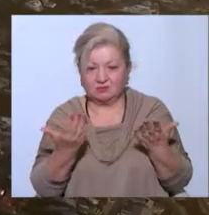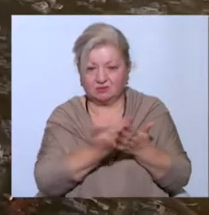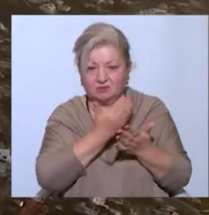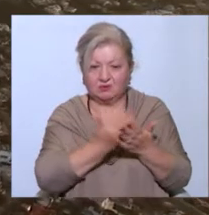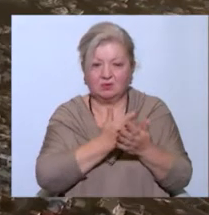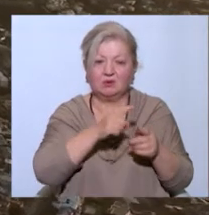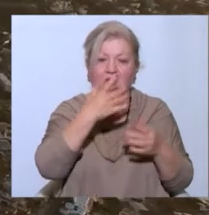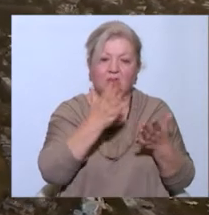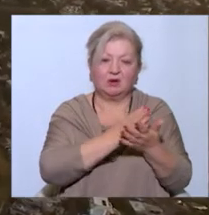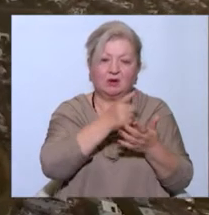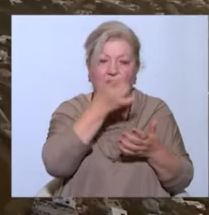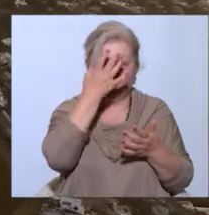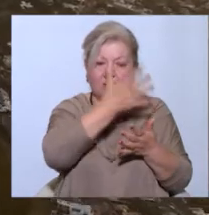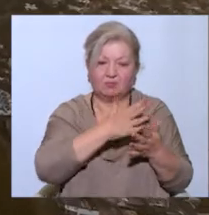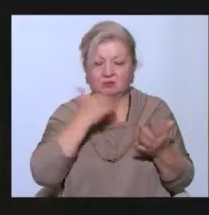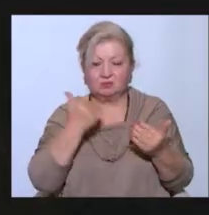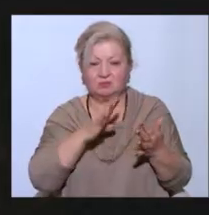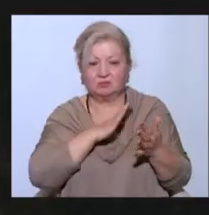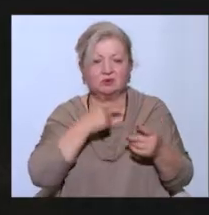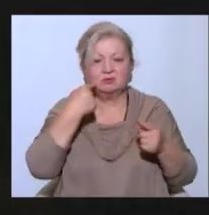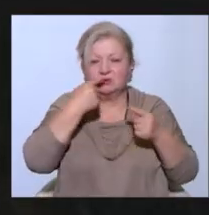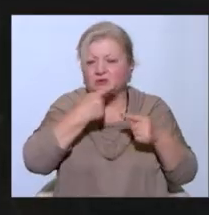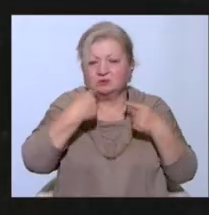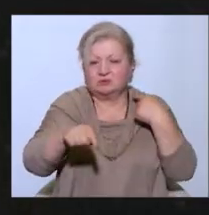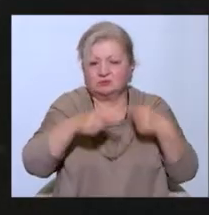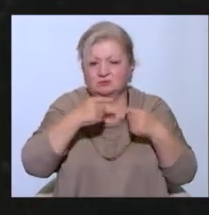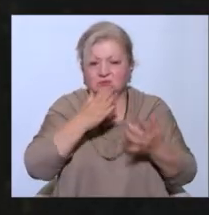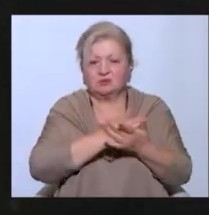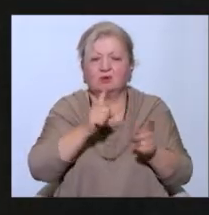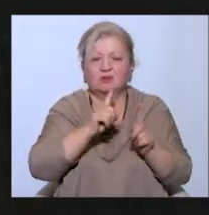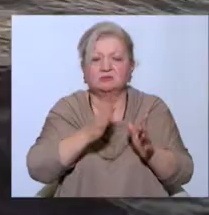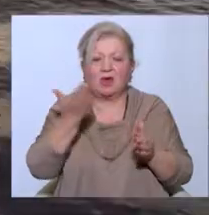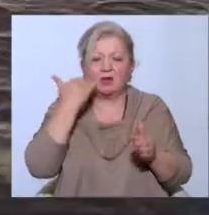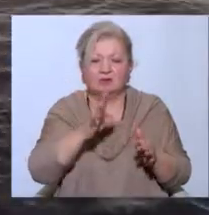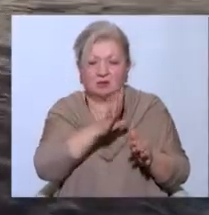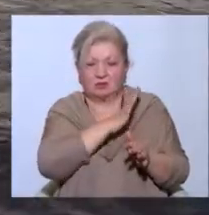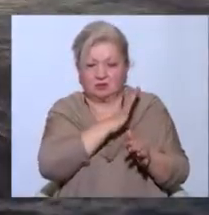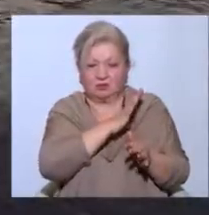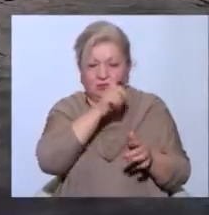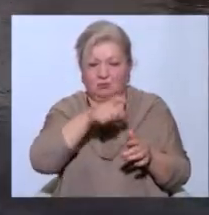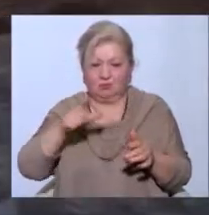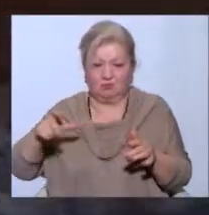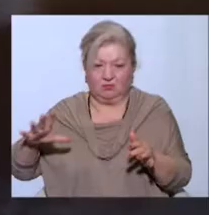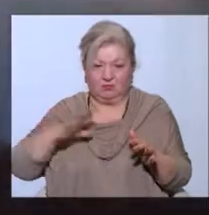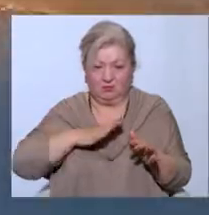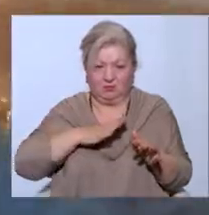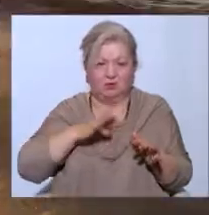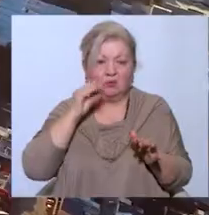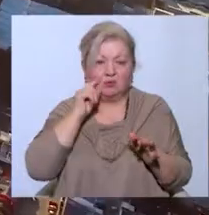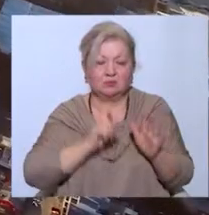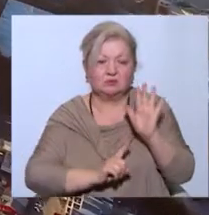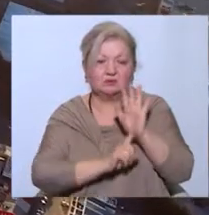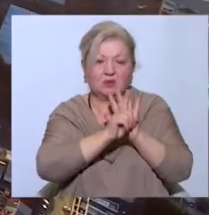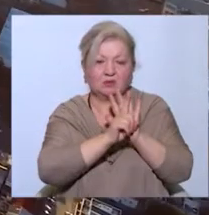ის სრულიად განსხვავებულია იმ მოსახლეობისგან, რაც იყო, ვიდრე დაიწყებოდა ტერიტორიების ათვისება ევროპელების